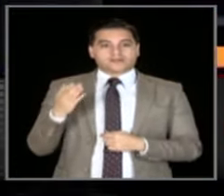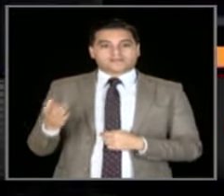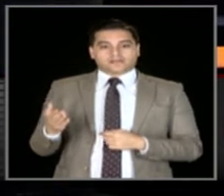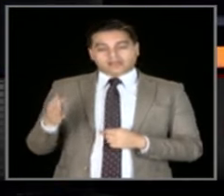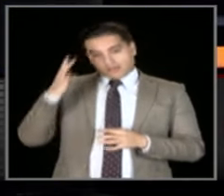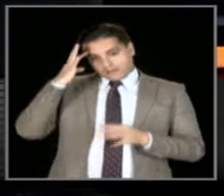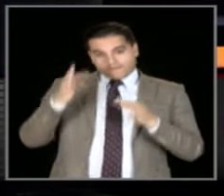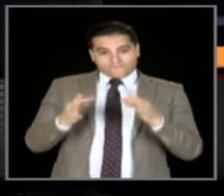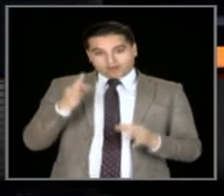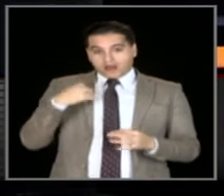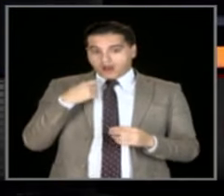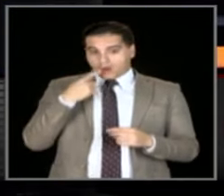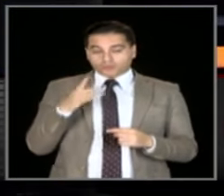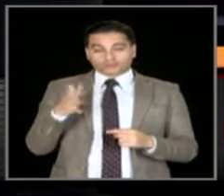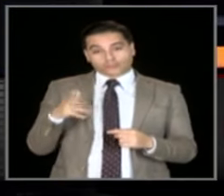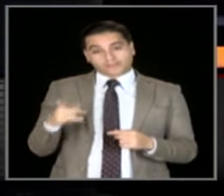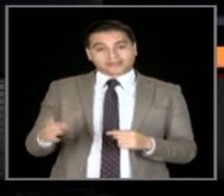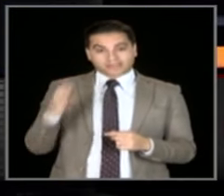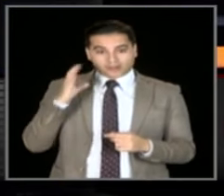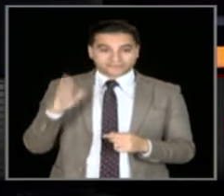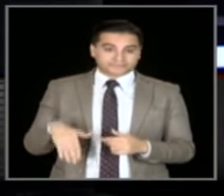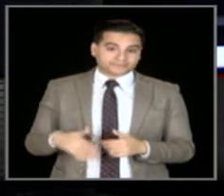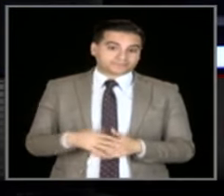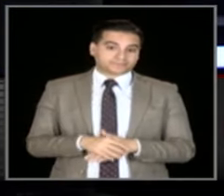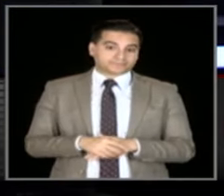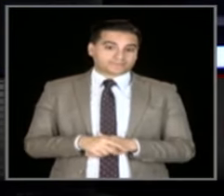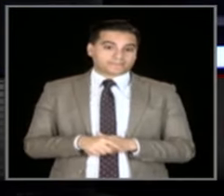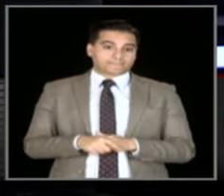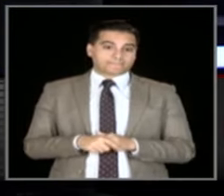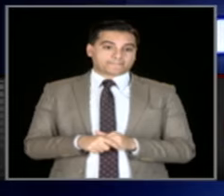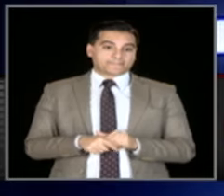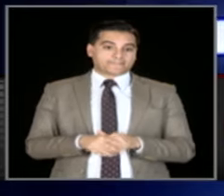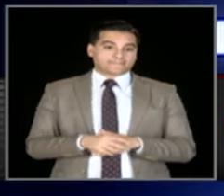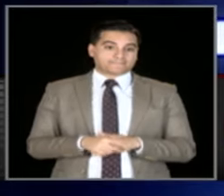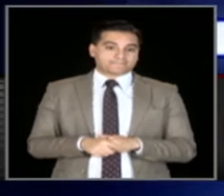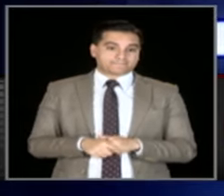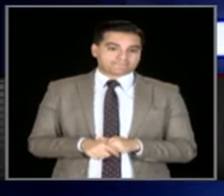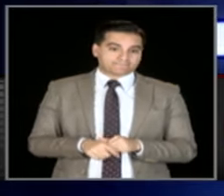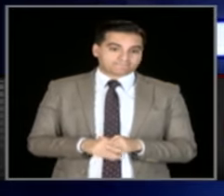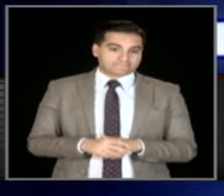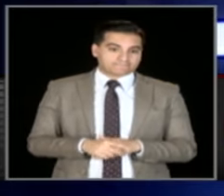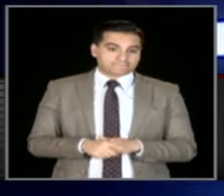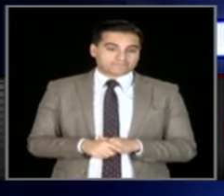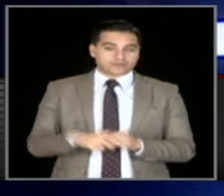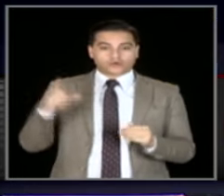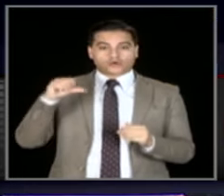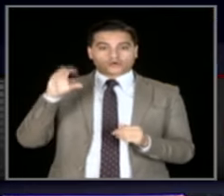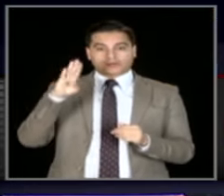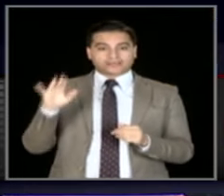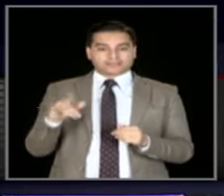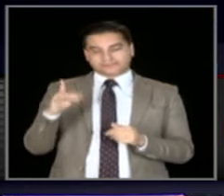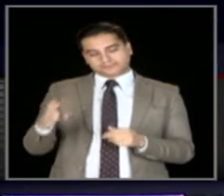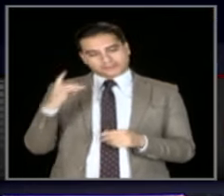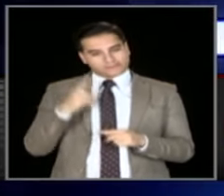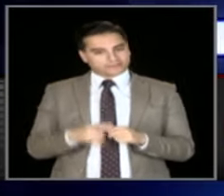لو فكرتوا في اللي انا قلته احتمال تعرفوا تجاوبوا. اخد اجابه. سلسله جبال روكي.